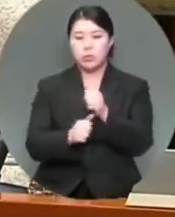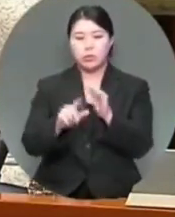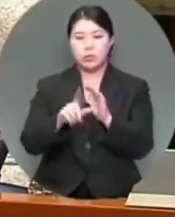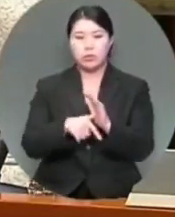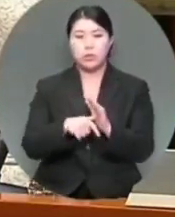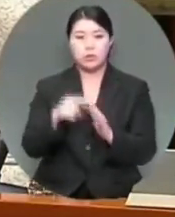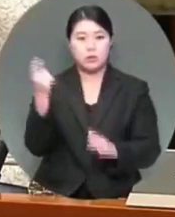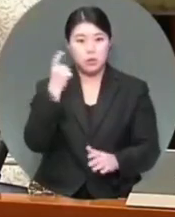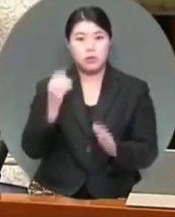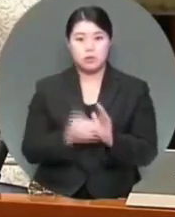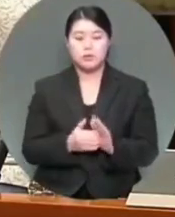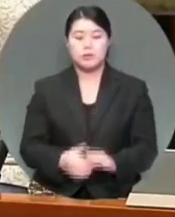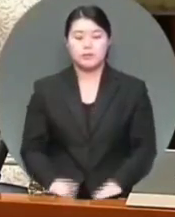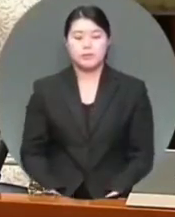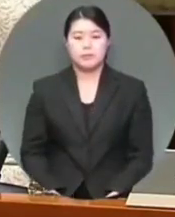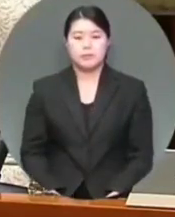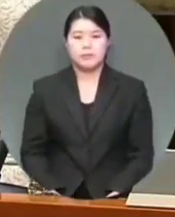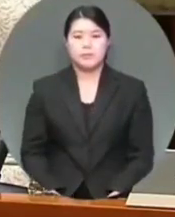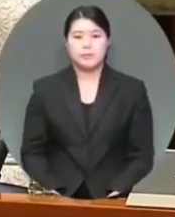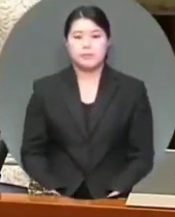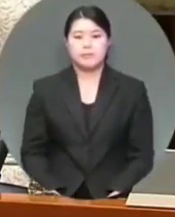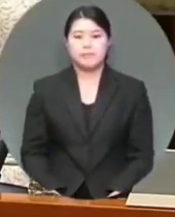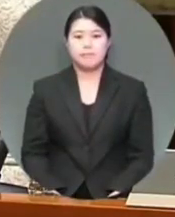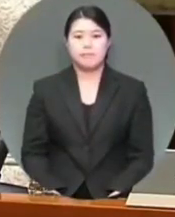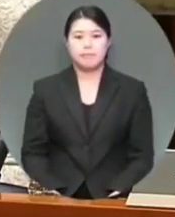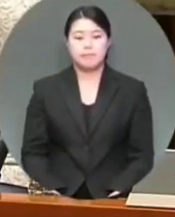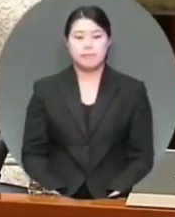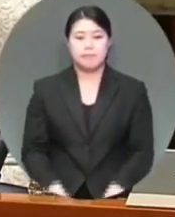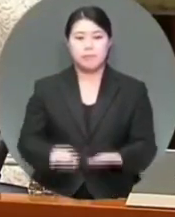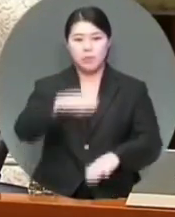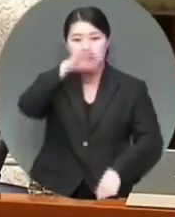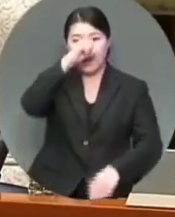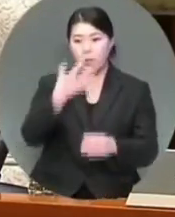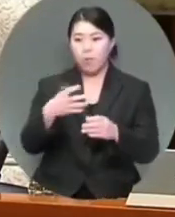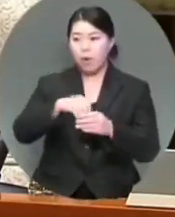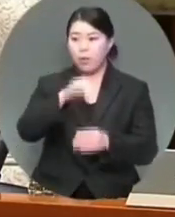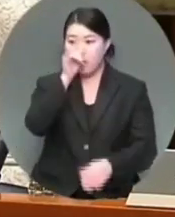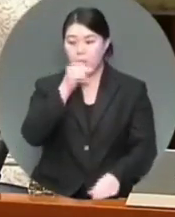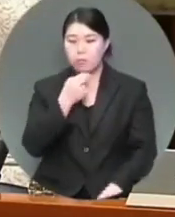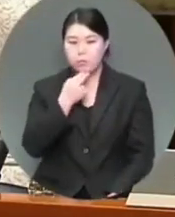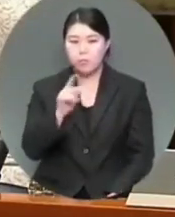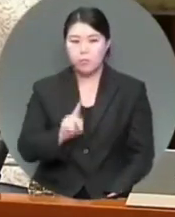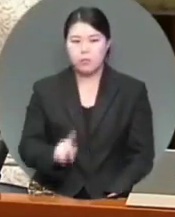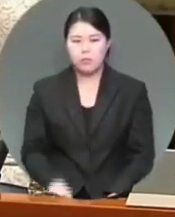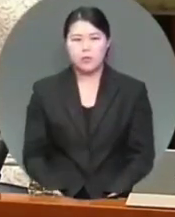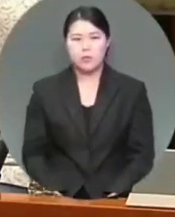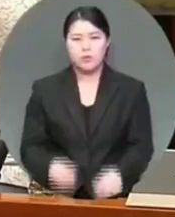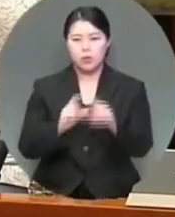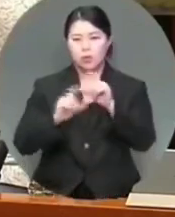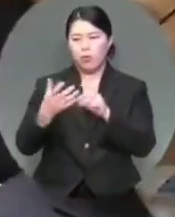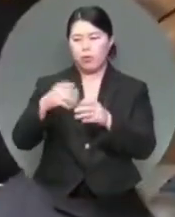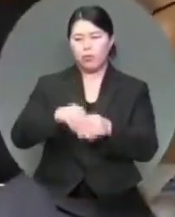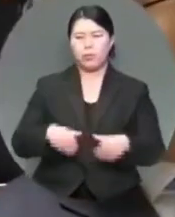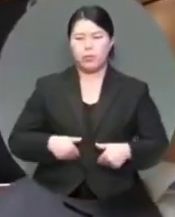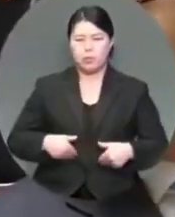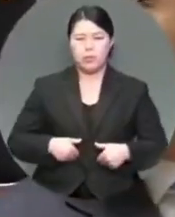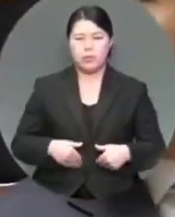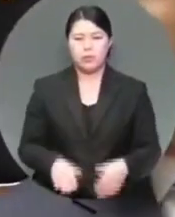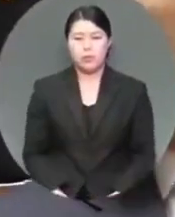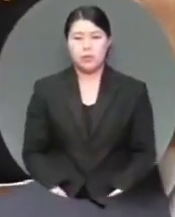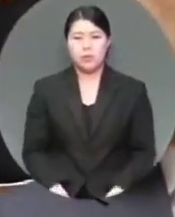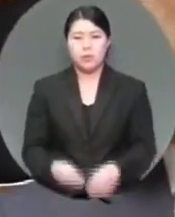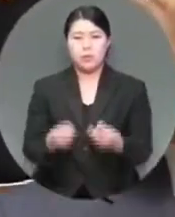예. 그리고 이거는 조금 예산은 좀 반영이 돼야 될 것 같은데 만약에 다른 방법으로도 할 수 있는